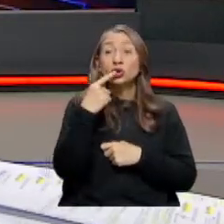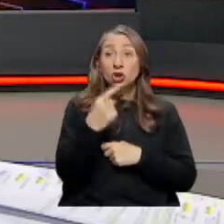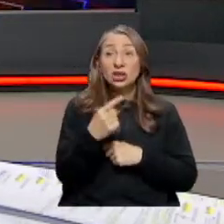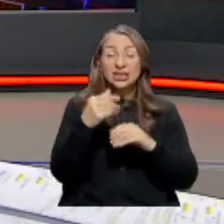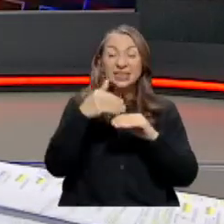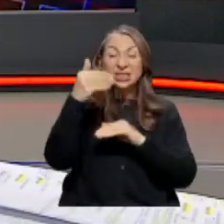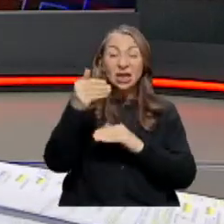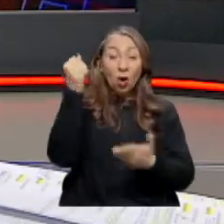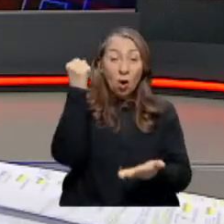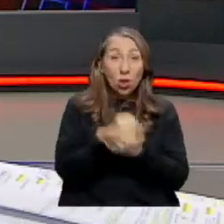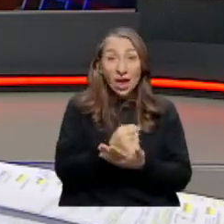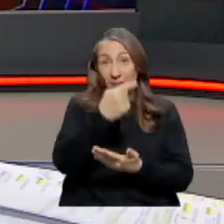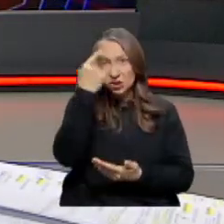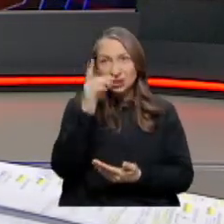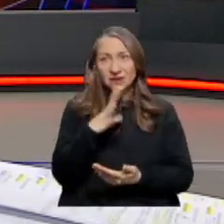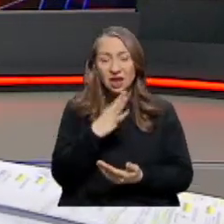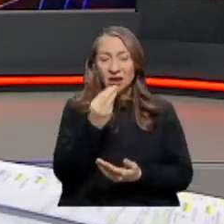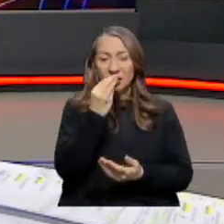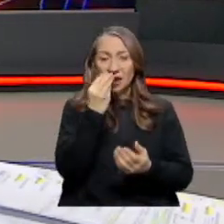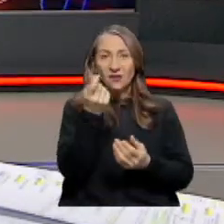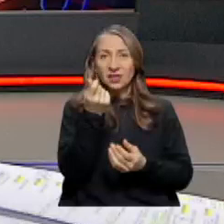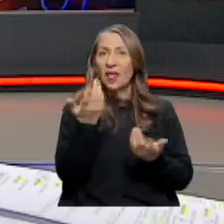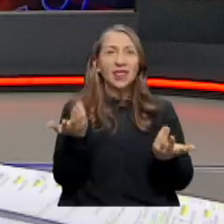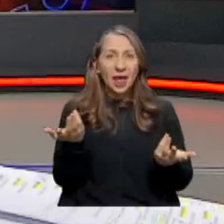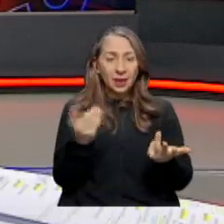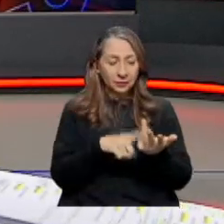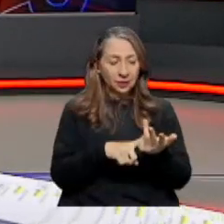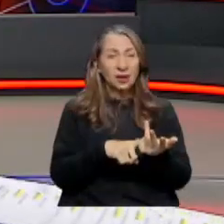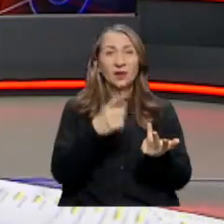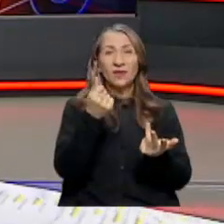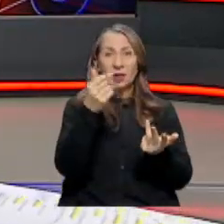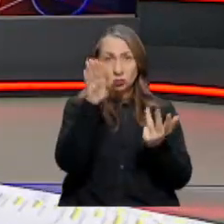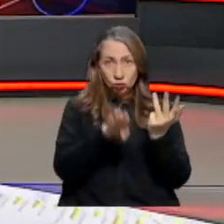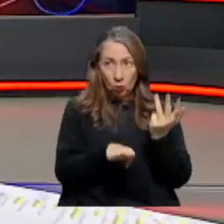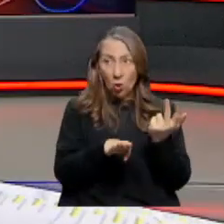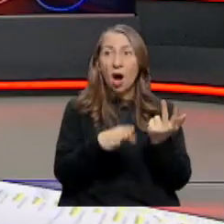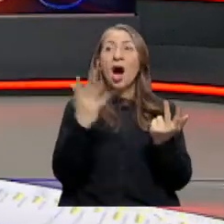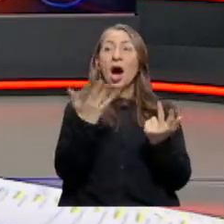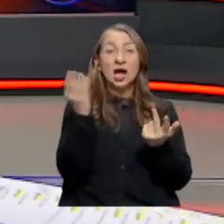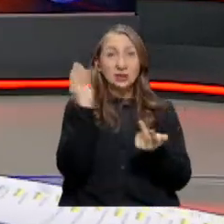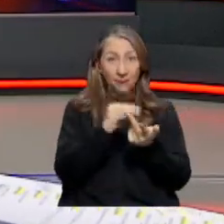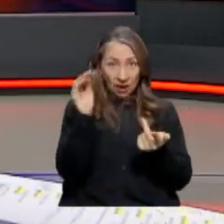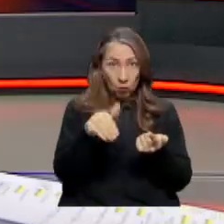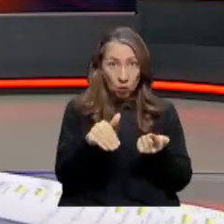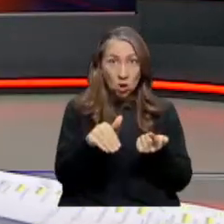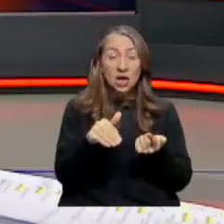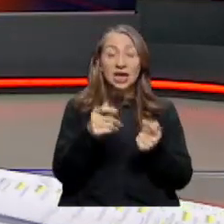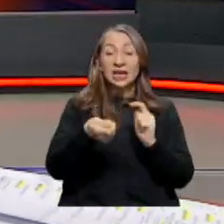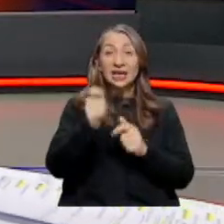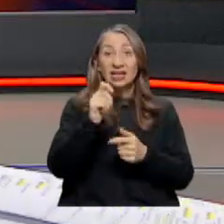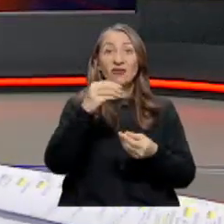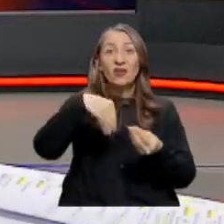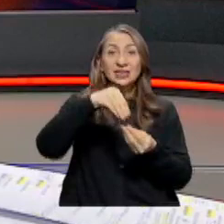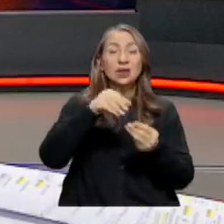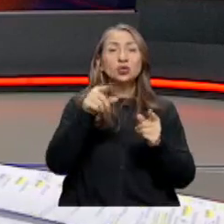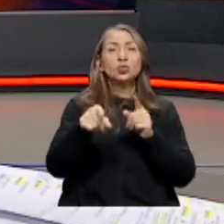söylediklerini dışarıda teyit etme şansınız var. Gıda fiyatları ne durumda? Fiyatlar düşüyor mu? Hala zam geliyor mu? Krediler,